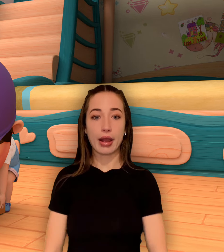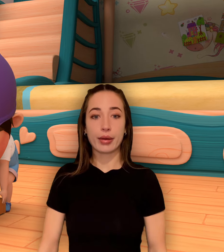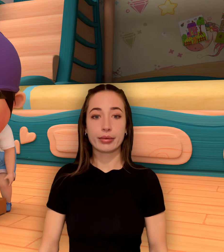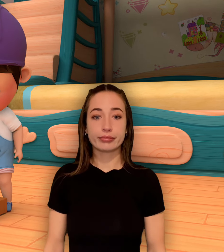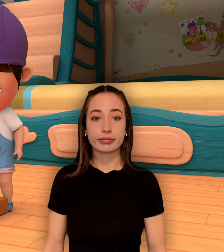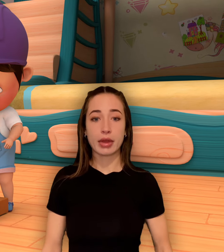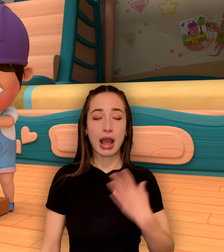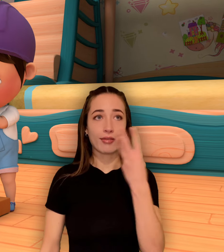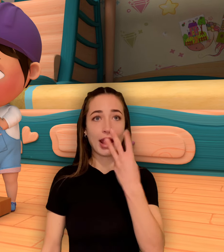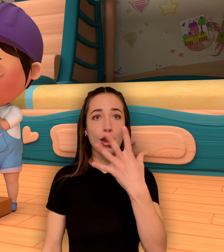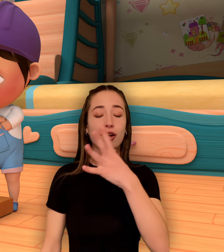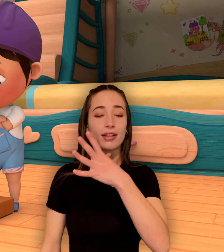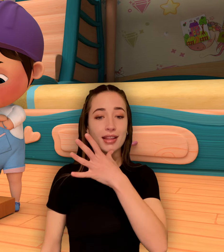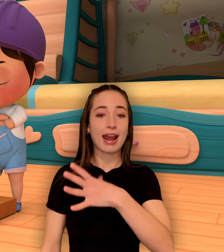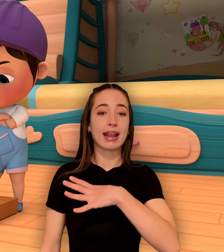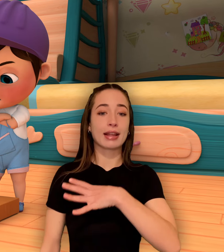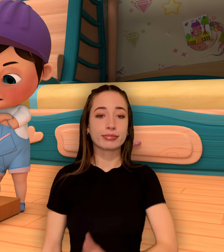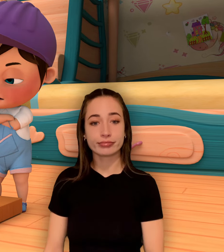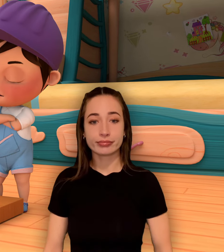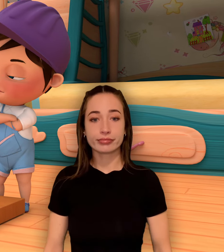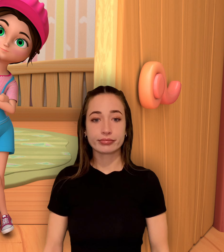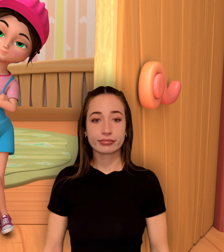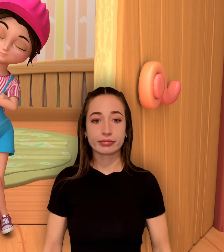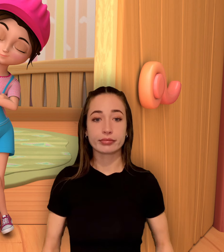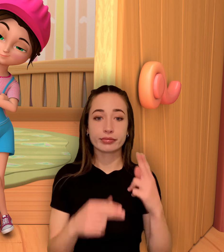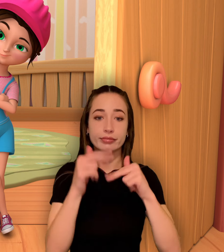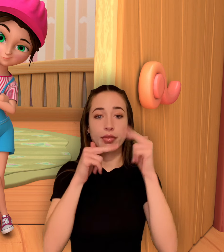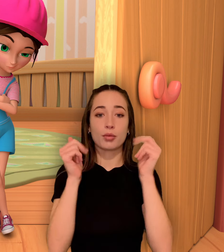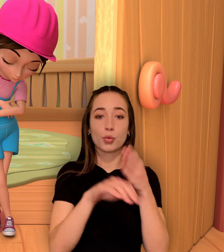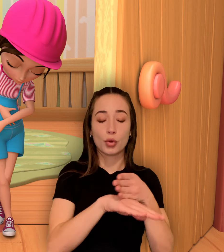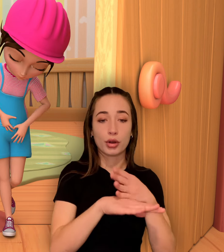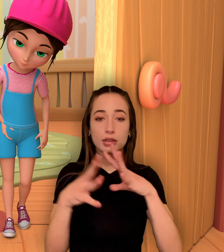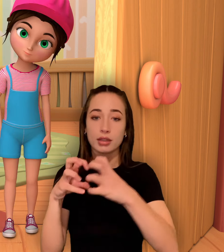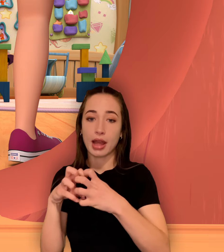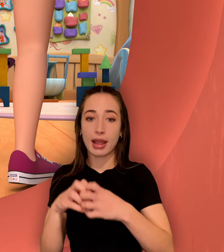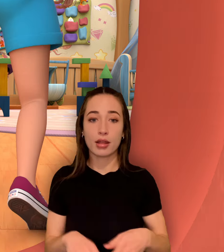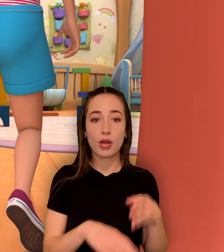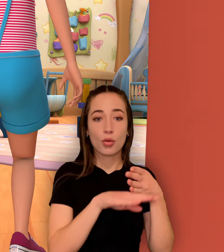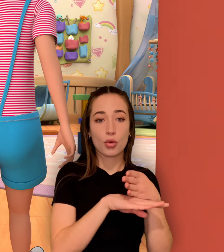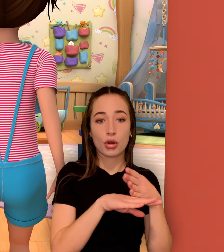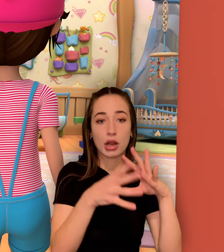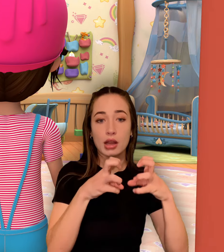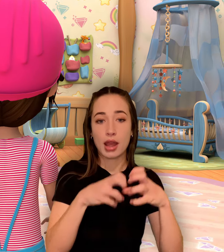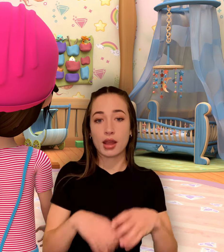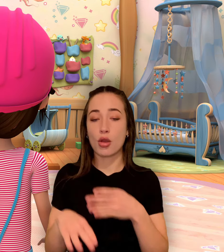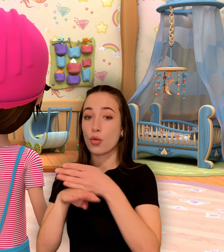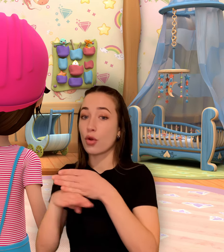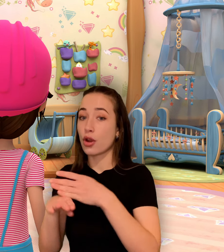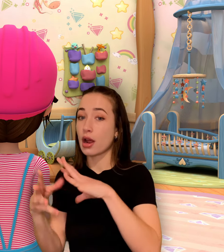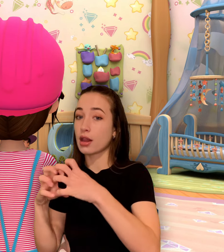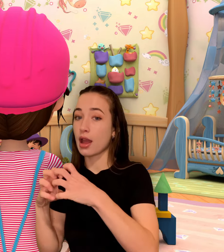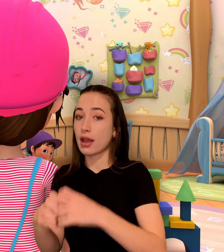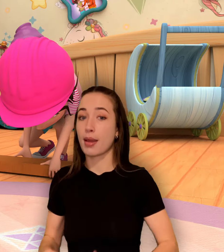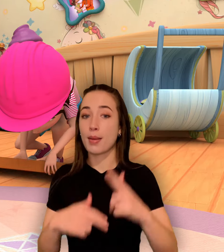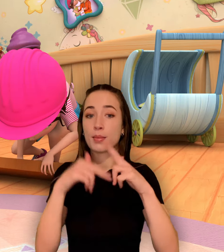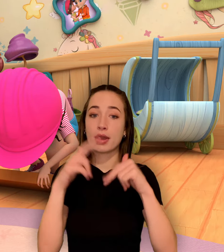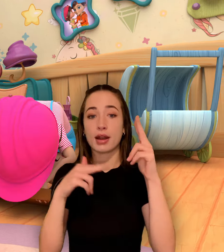落ちるさあどうしましょう木材でかけろかけろ